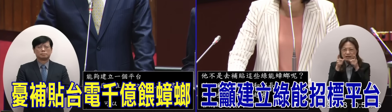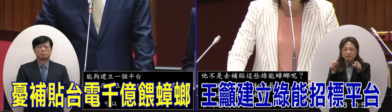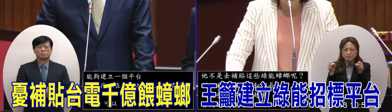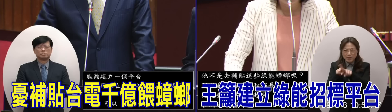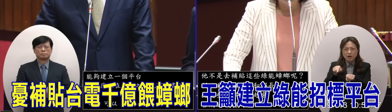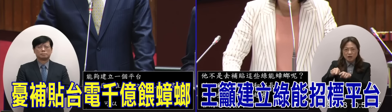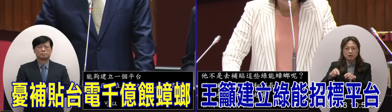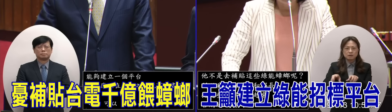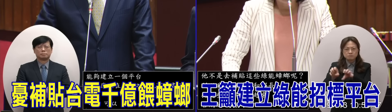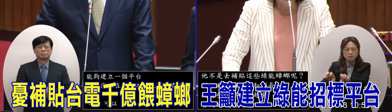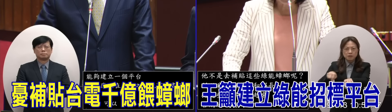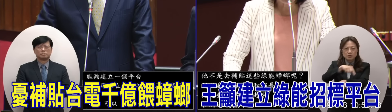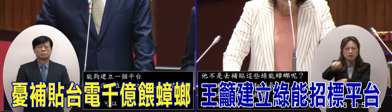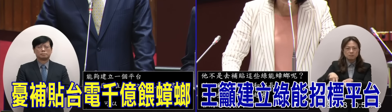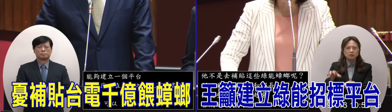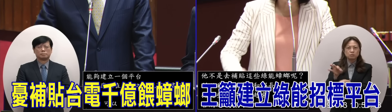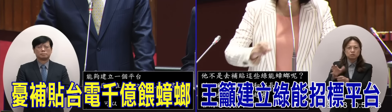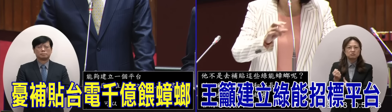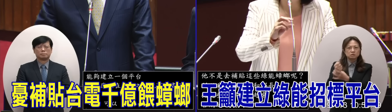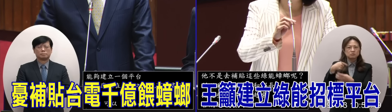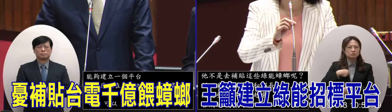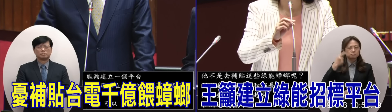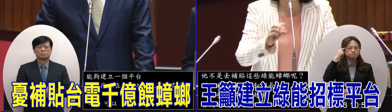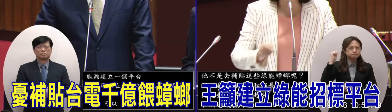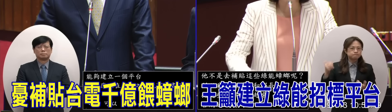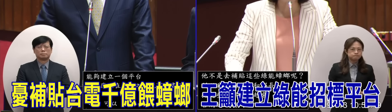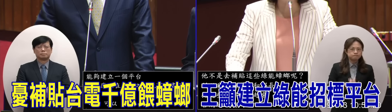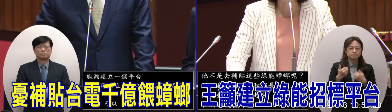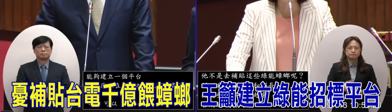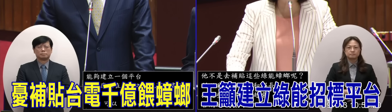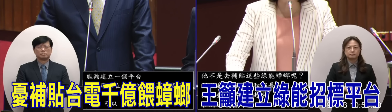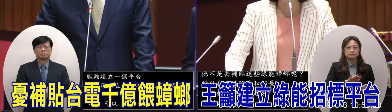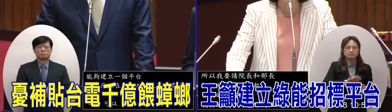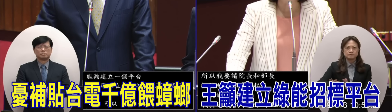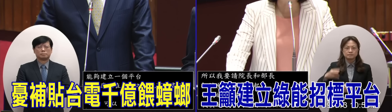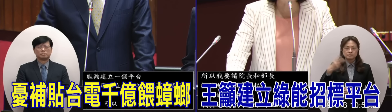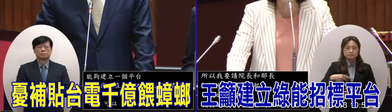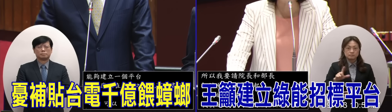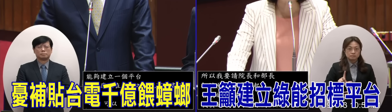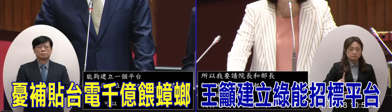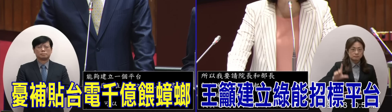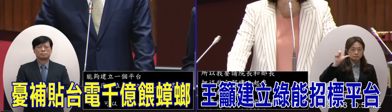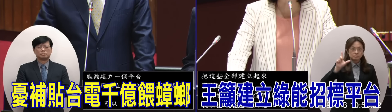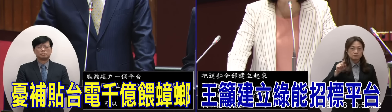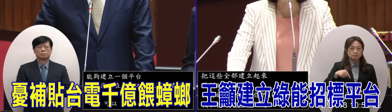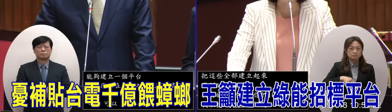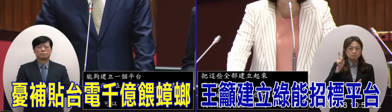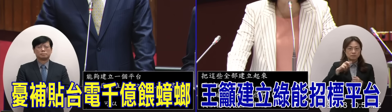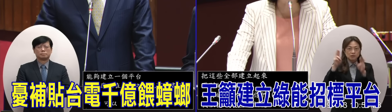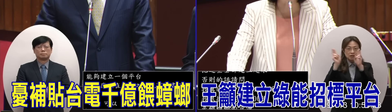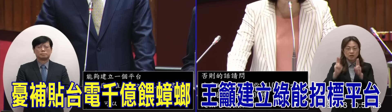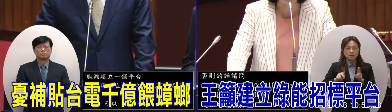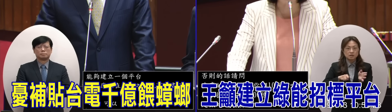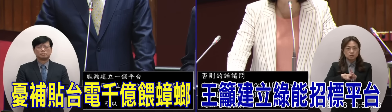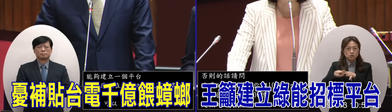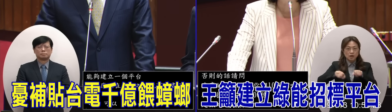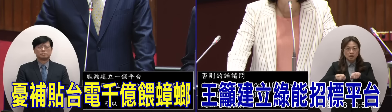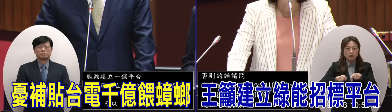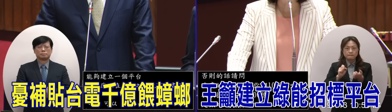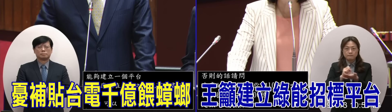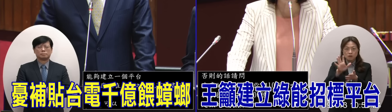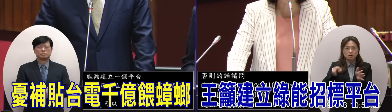外，我想请问一下，在上一次的我们能源的专案报告的时